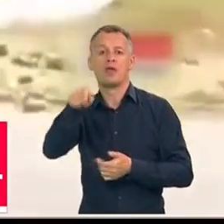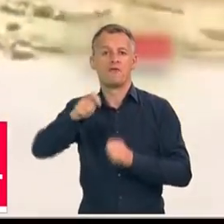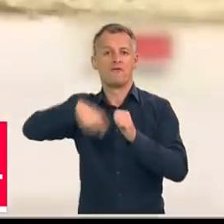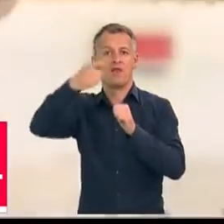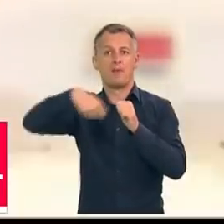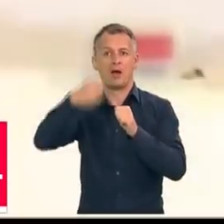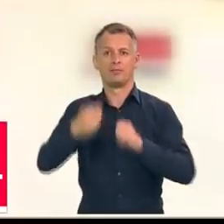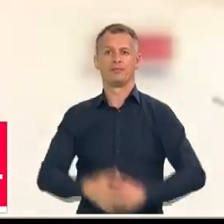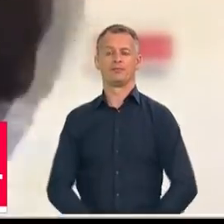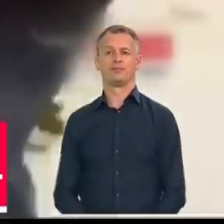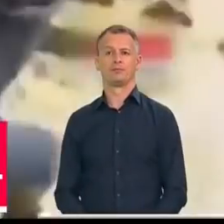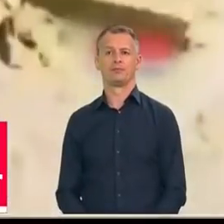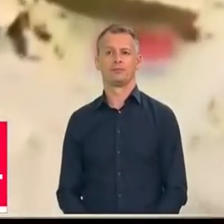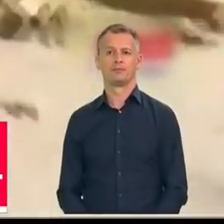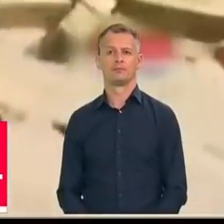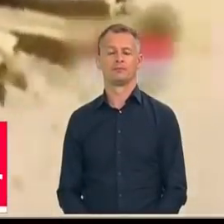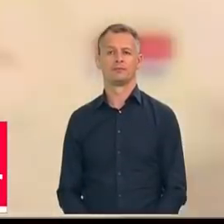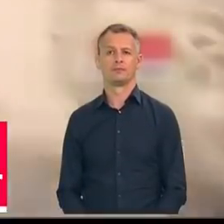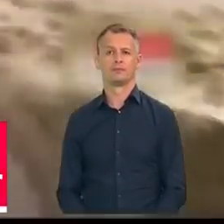ракета. Секундочку.